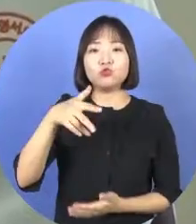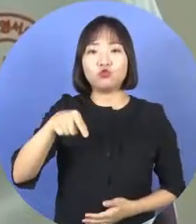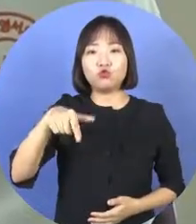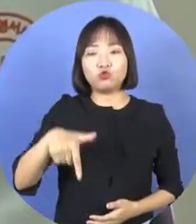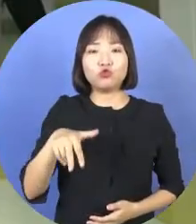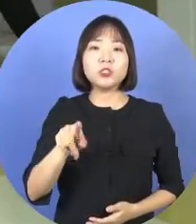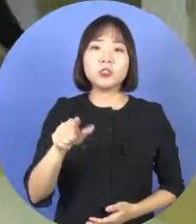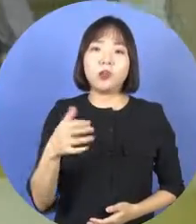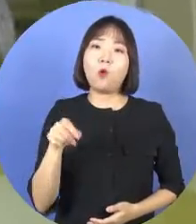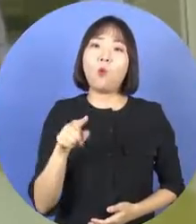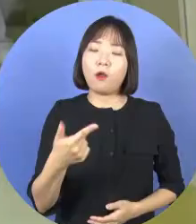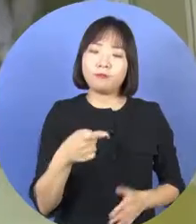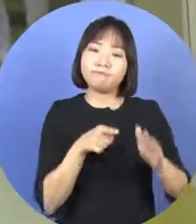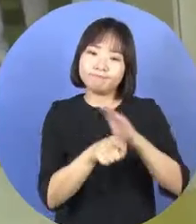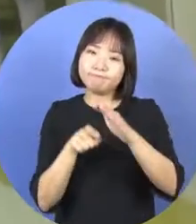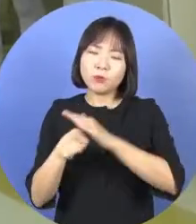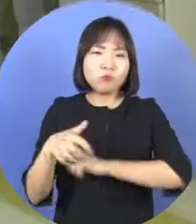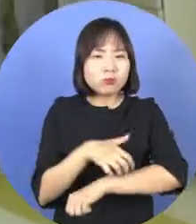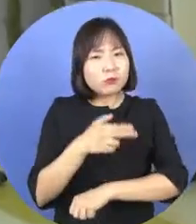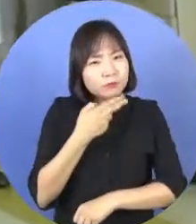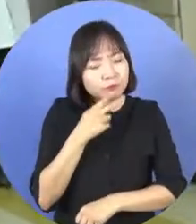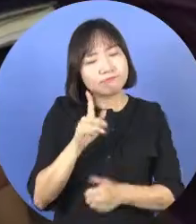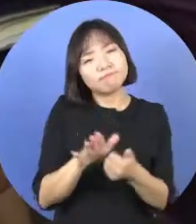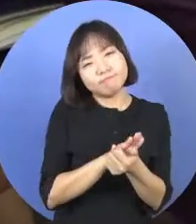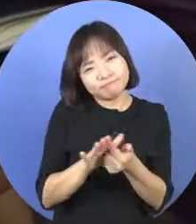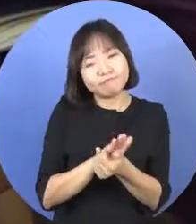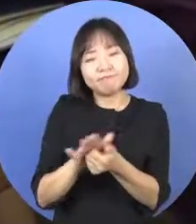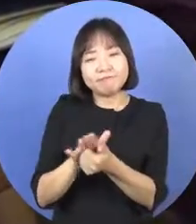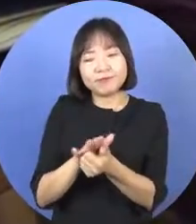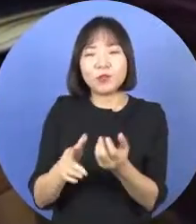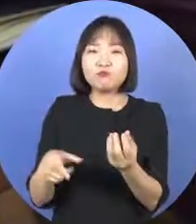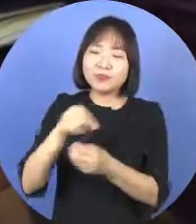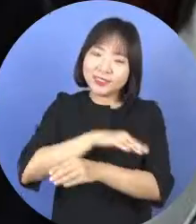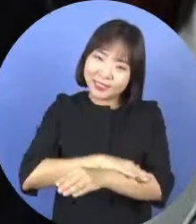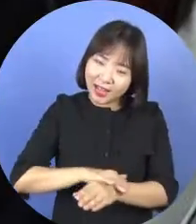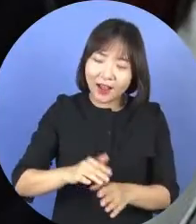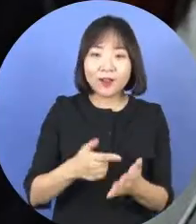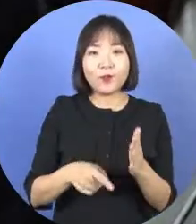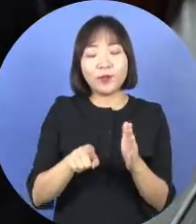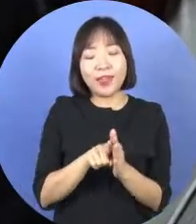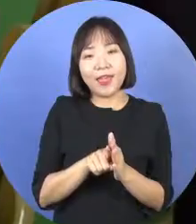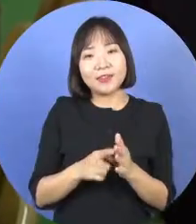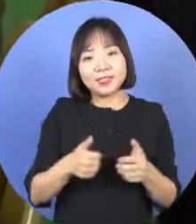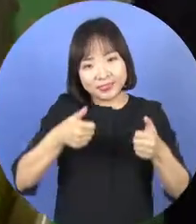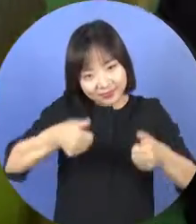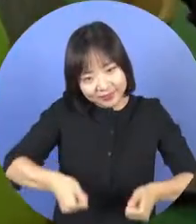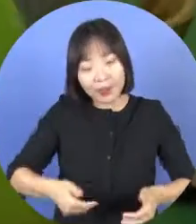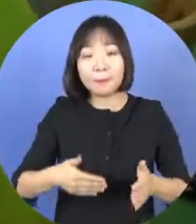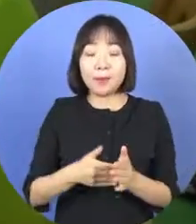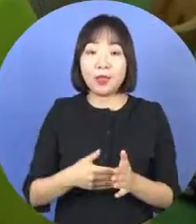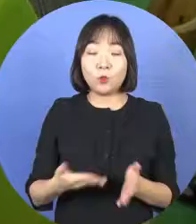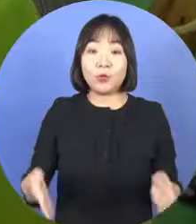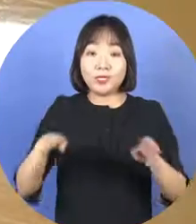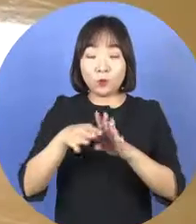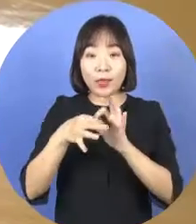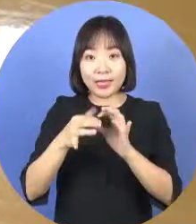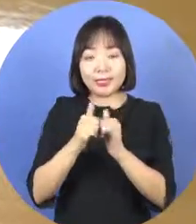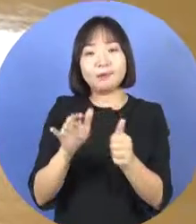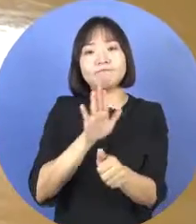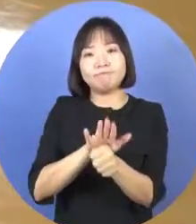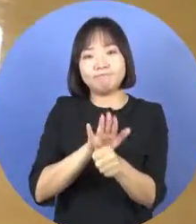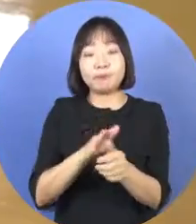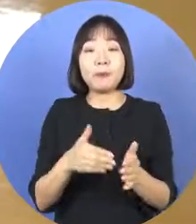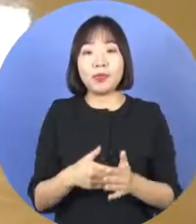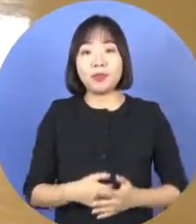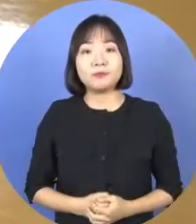시설 이용자들이 생활하는 데 불편함은 없는지 살피며 따뜻하고 풍요로운 명절을 보낼 수 있도록 명절 안부를 전하고 시설